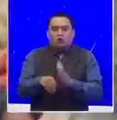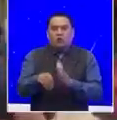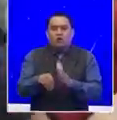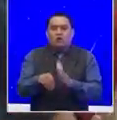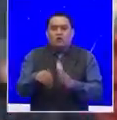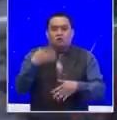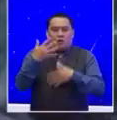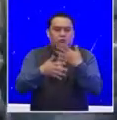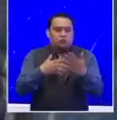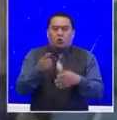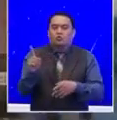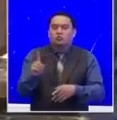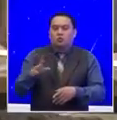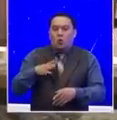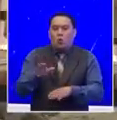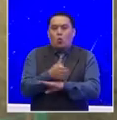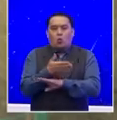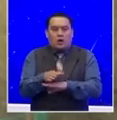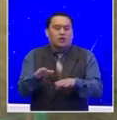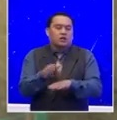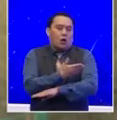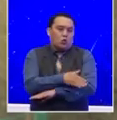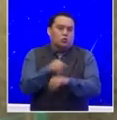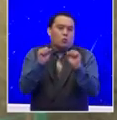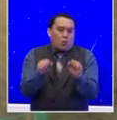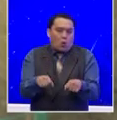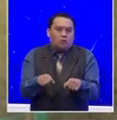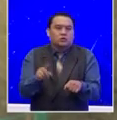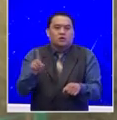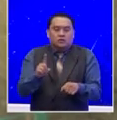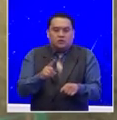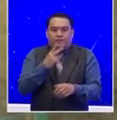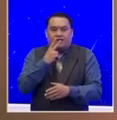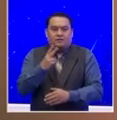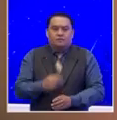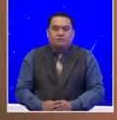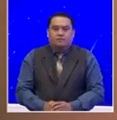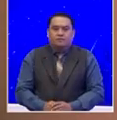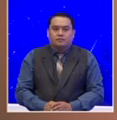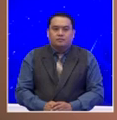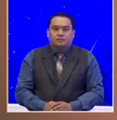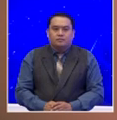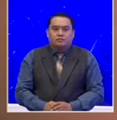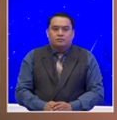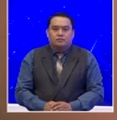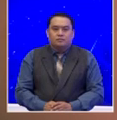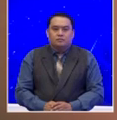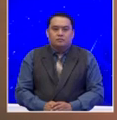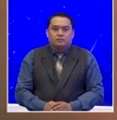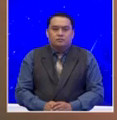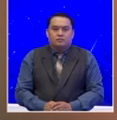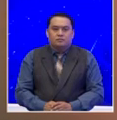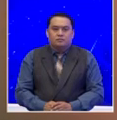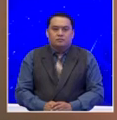аудиторию в заблуждение, считая, что гулять на улице можно. Главное не оказаться кем-то замеченным. Байханзаш, у нас в городе очень